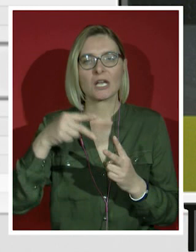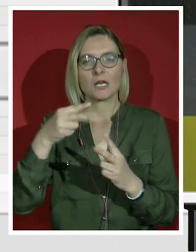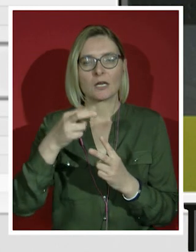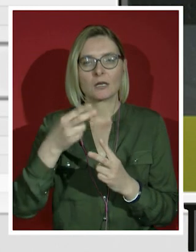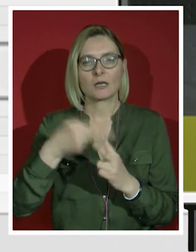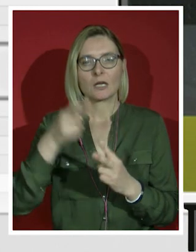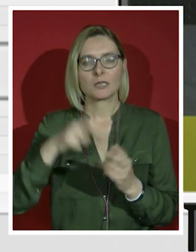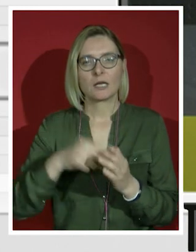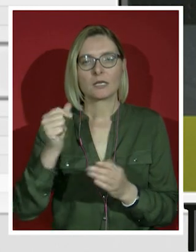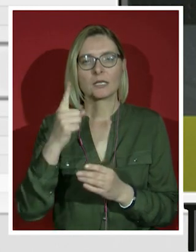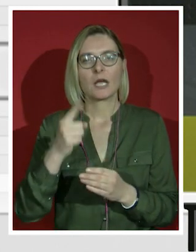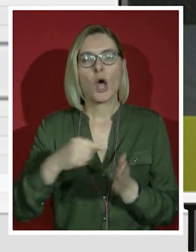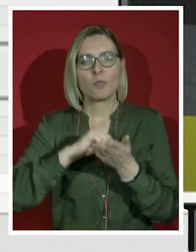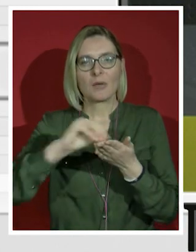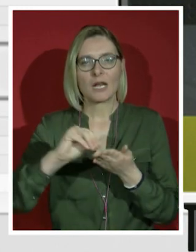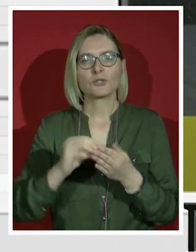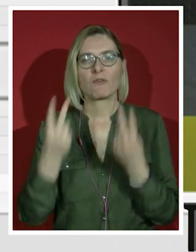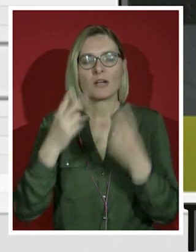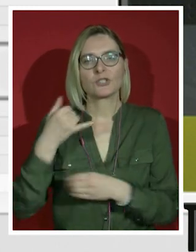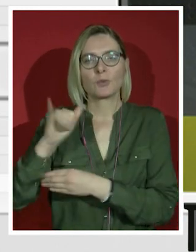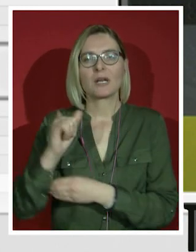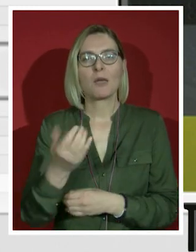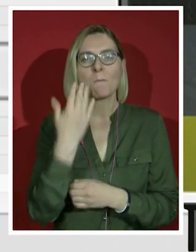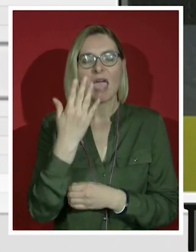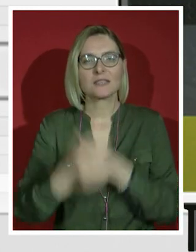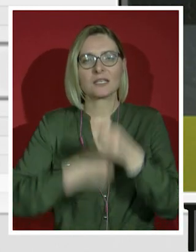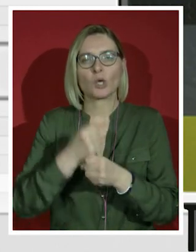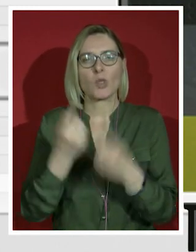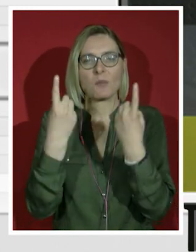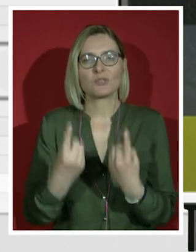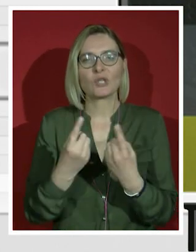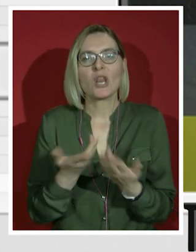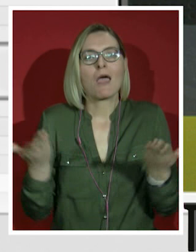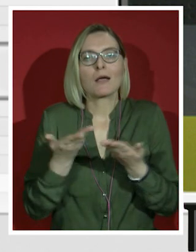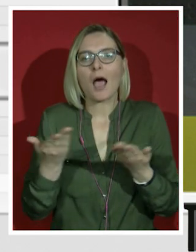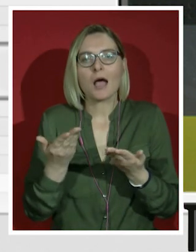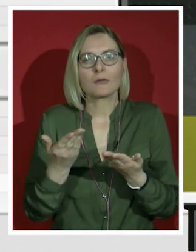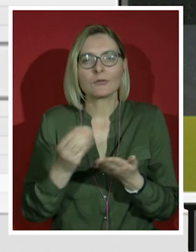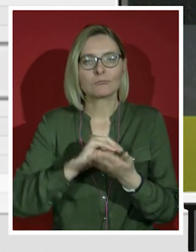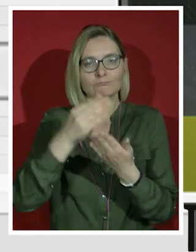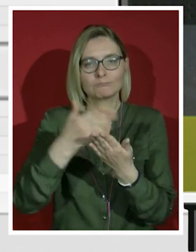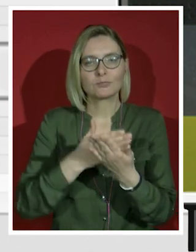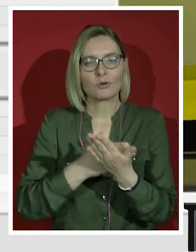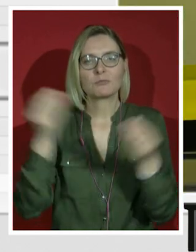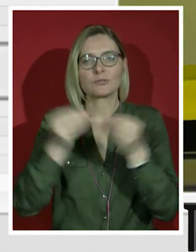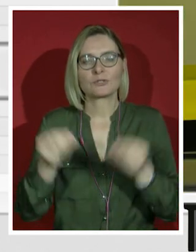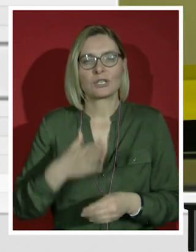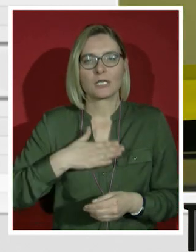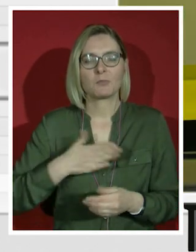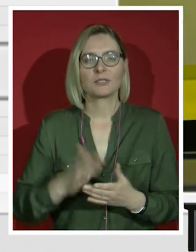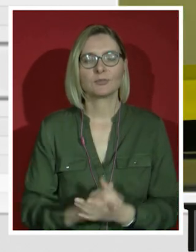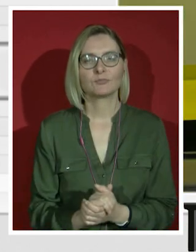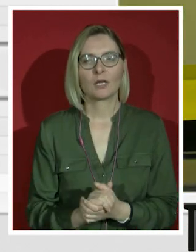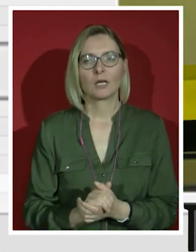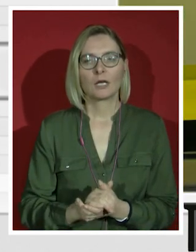еден навистина голем и значаен јубилеј, 50 години постоење. Како ќе го одбележите овој значаен јубилеј? Така, ние